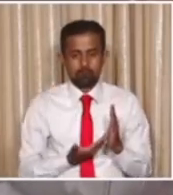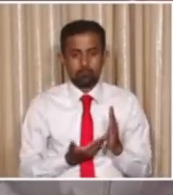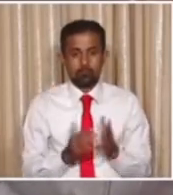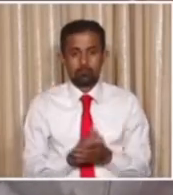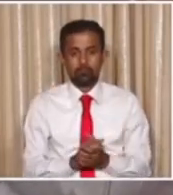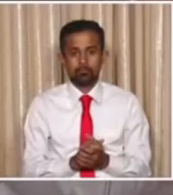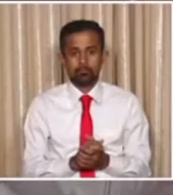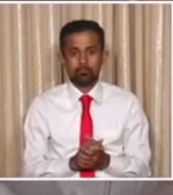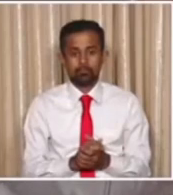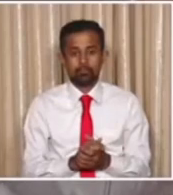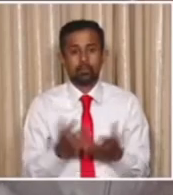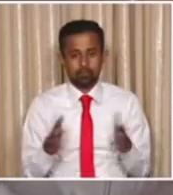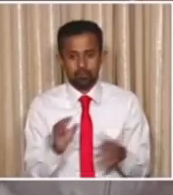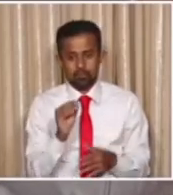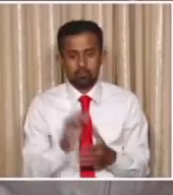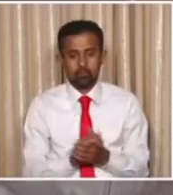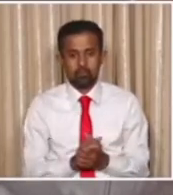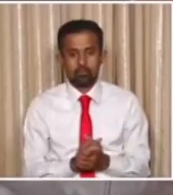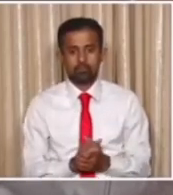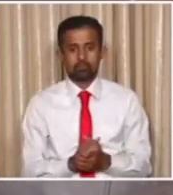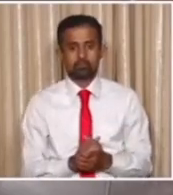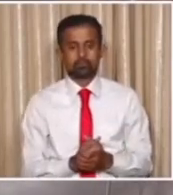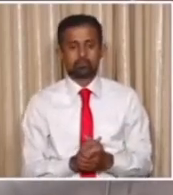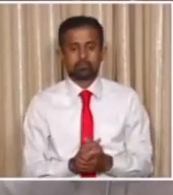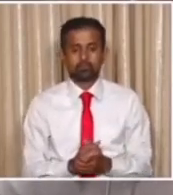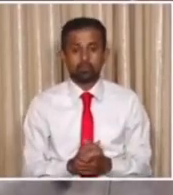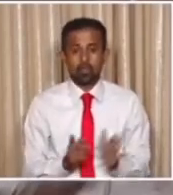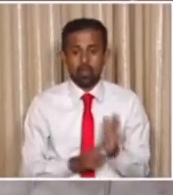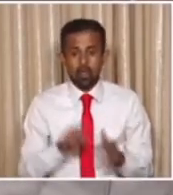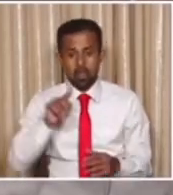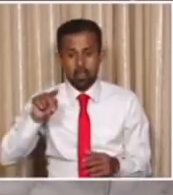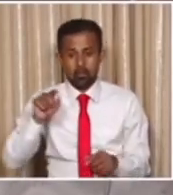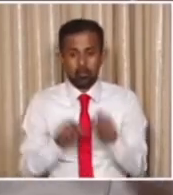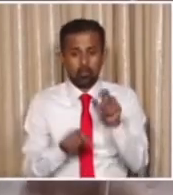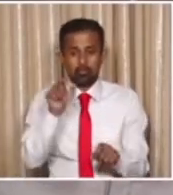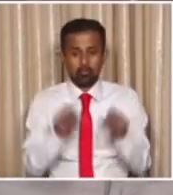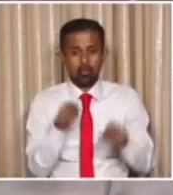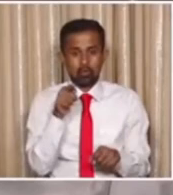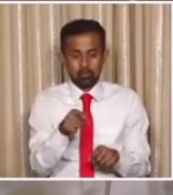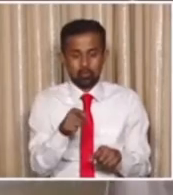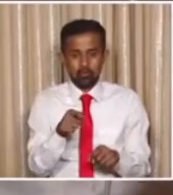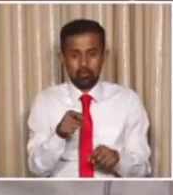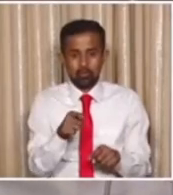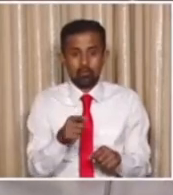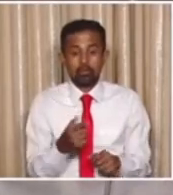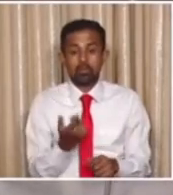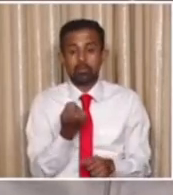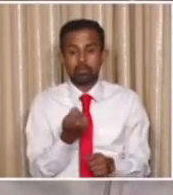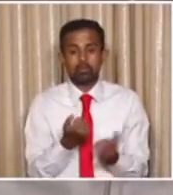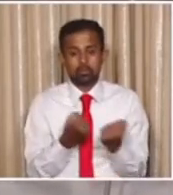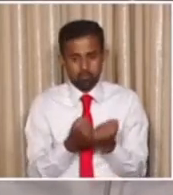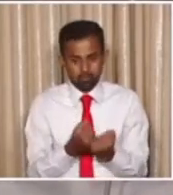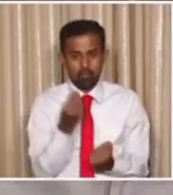මිලියන සංකරණ ගරුම අමතුතුමා. එහෙම නේද රාජ්‍ය අමතුතුමා? ලක්ෂ 11ක් ජනතාවට ආ ඒගොල්ලන්ට මුල්‍ය සහනාධාරයක්